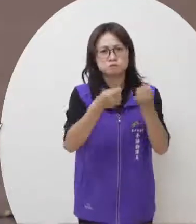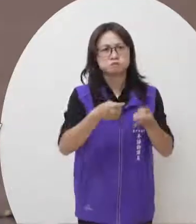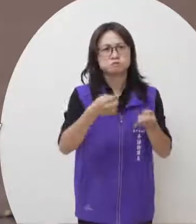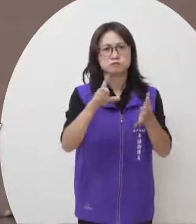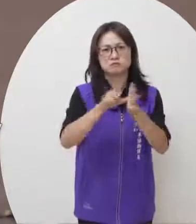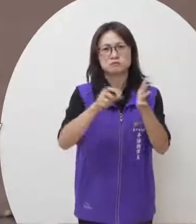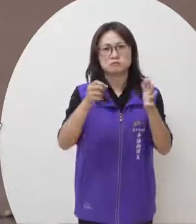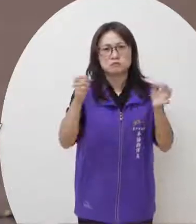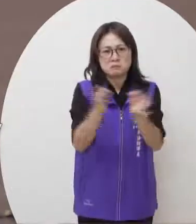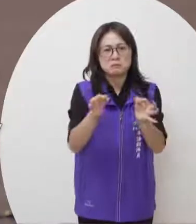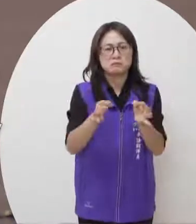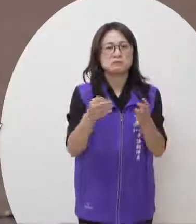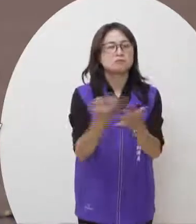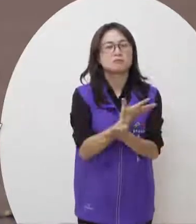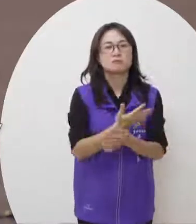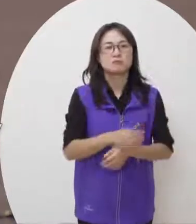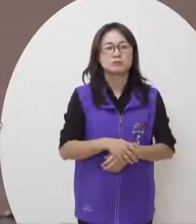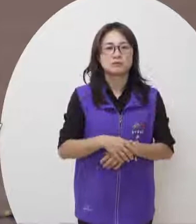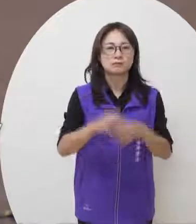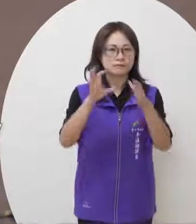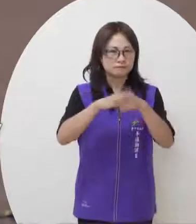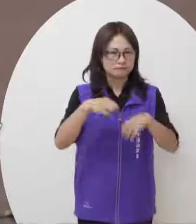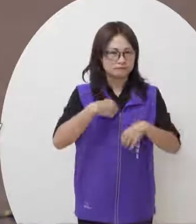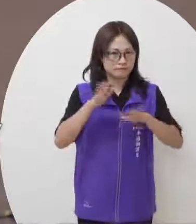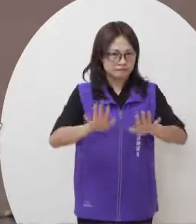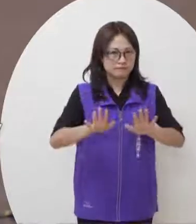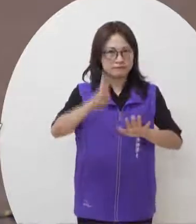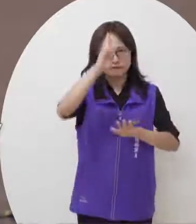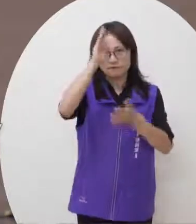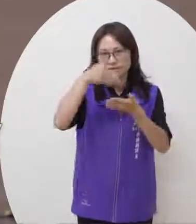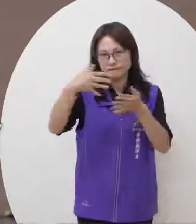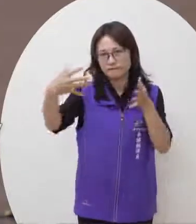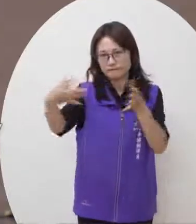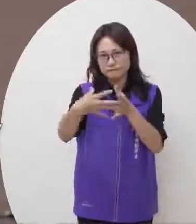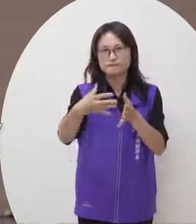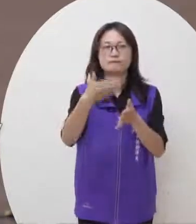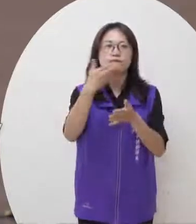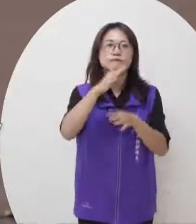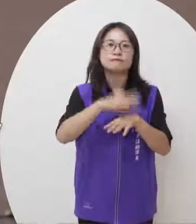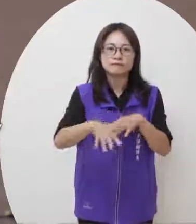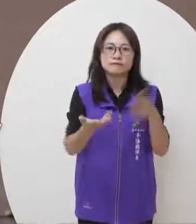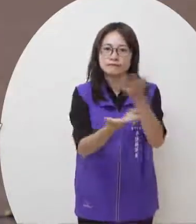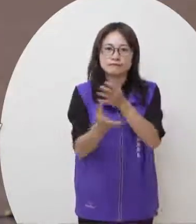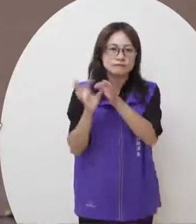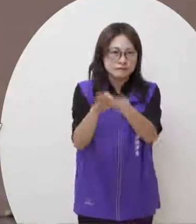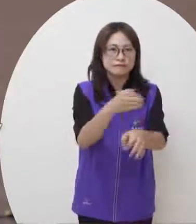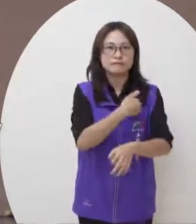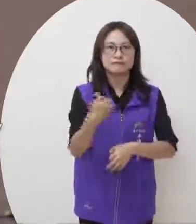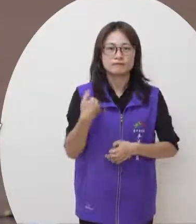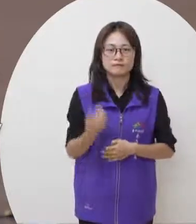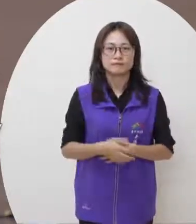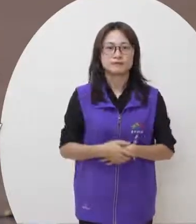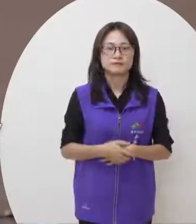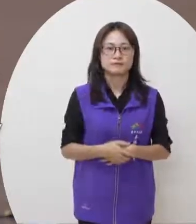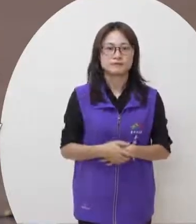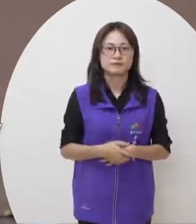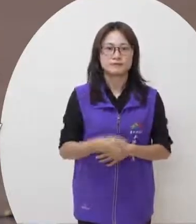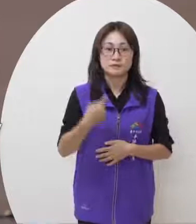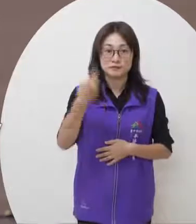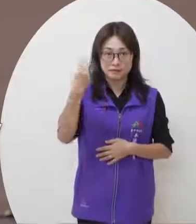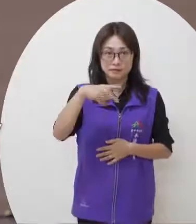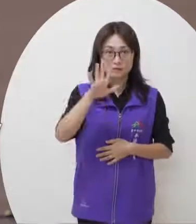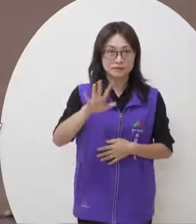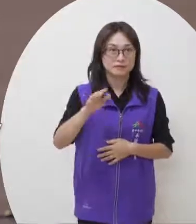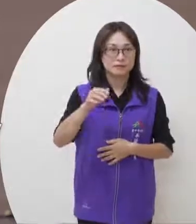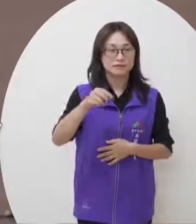那时候开始，我就我会留下来跟大家一起吃午饭哈，然后接着在本区里面再去走走一些行程